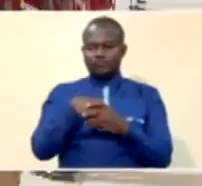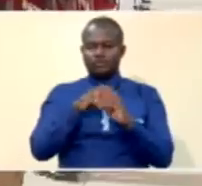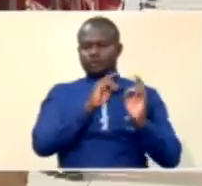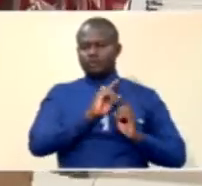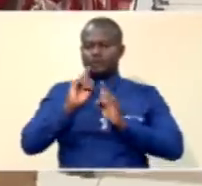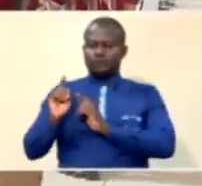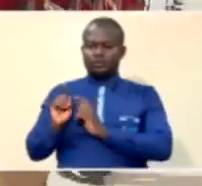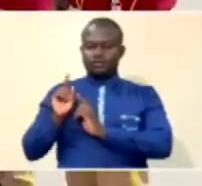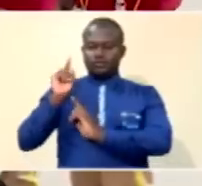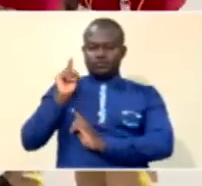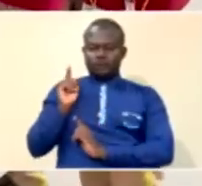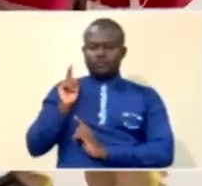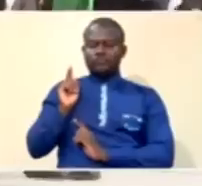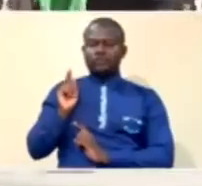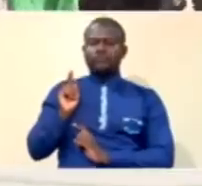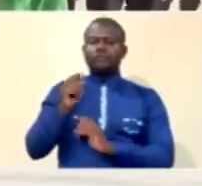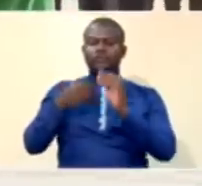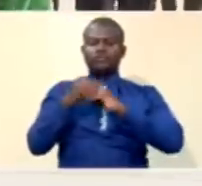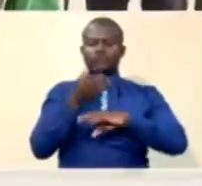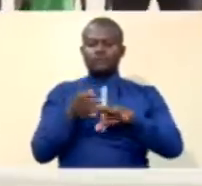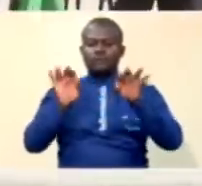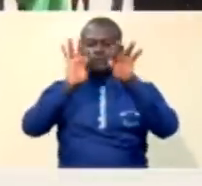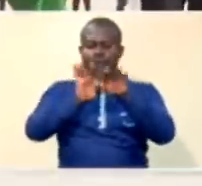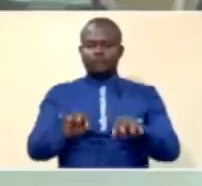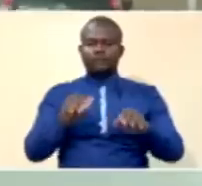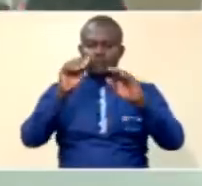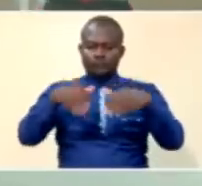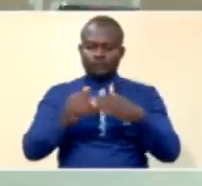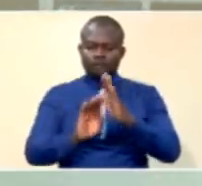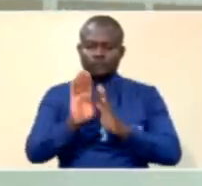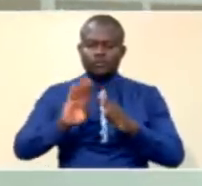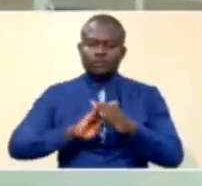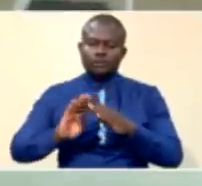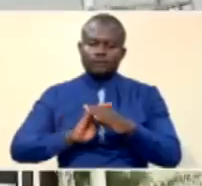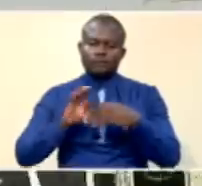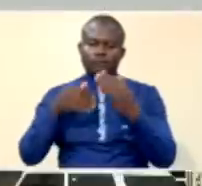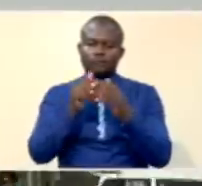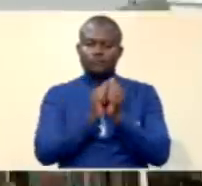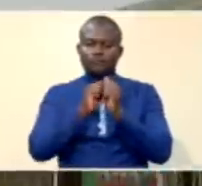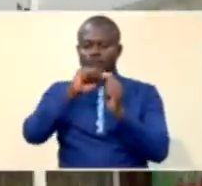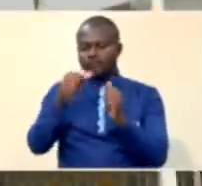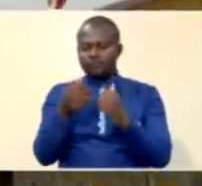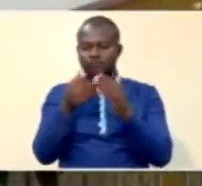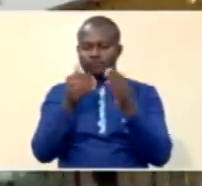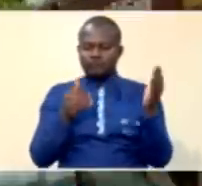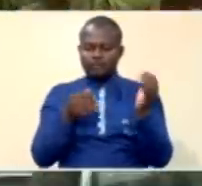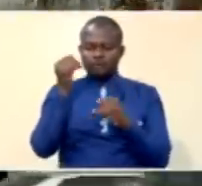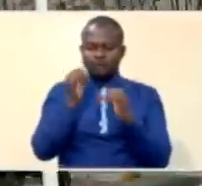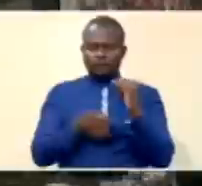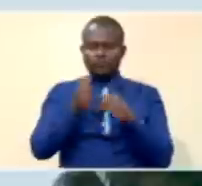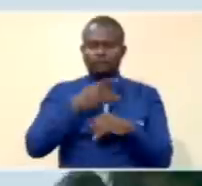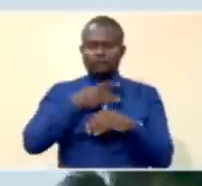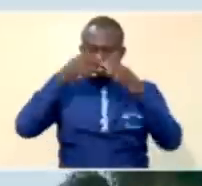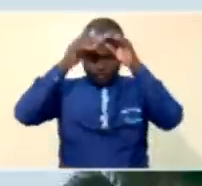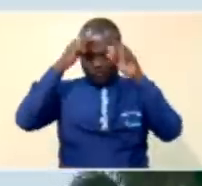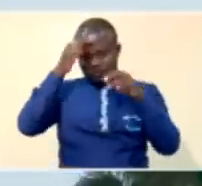igisirikare n'umutekano ikoranabuhanga ubucuruzi bw'amabuye y'agaciro ubuhinzi guteza imbere ishoramari ndetse n'izindi imbere y'uko asoza uru ruzinduko